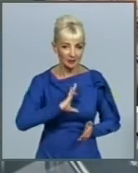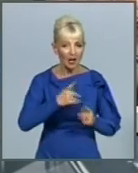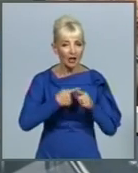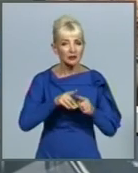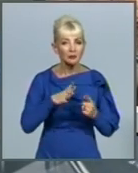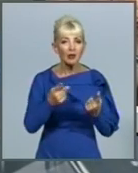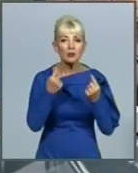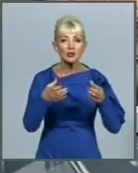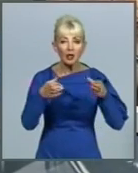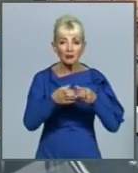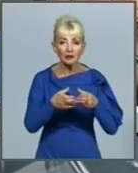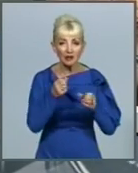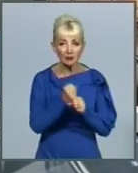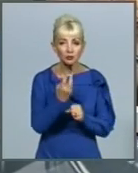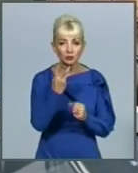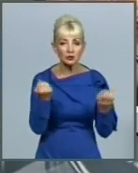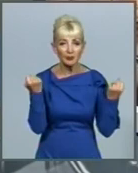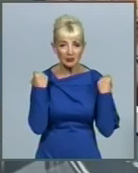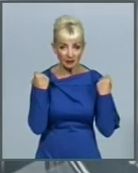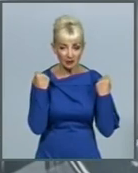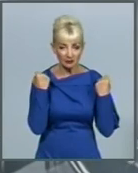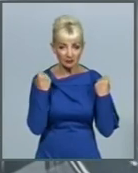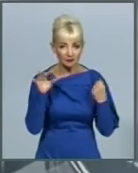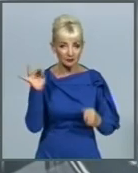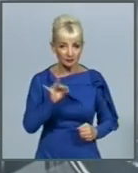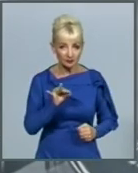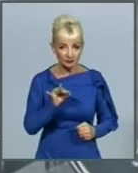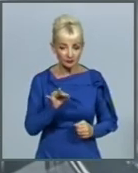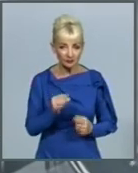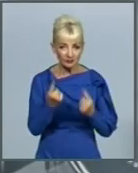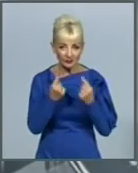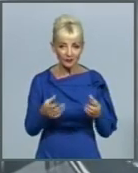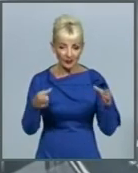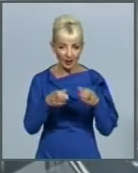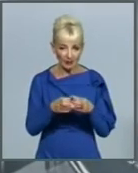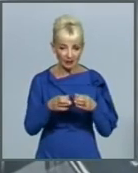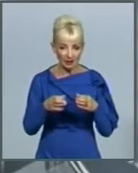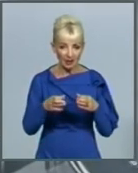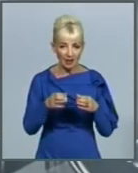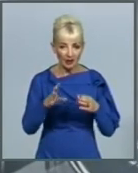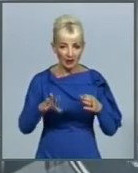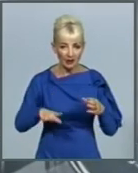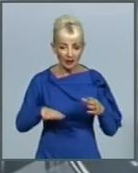работа трех спортсменов и большой команды тренеров,